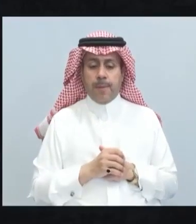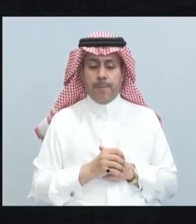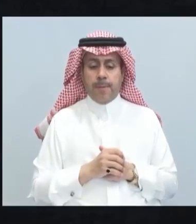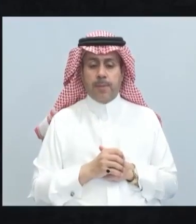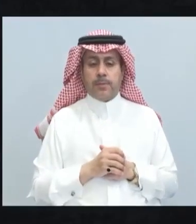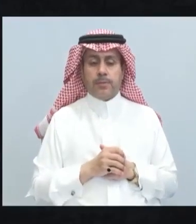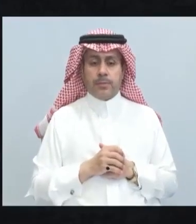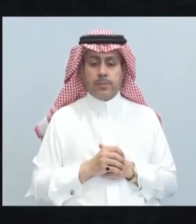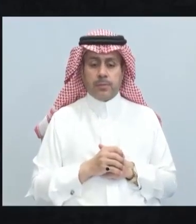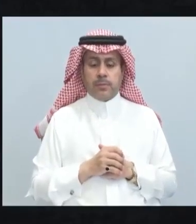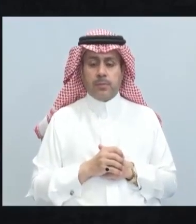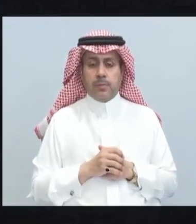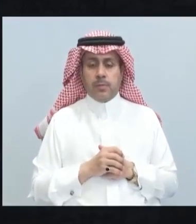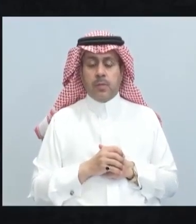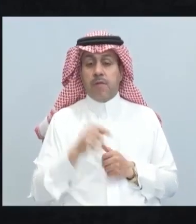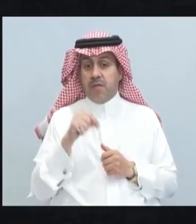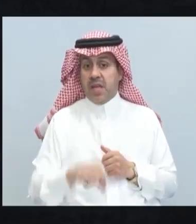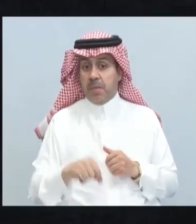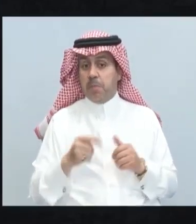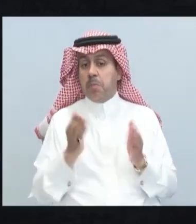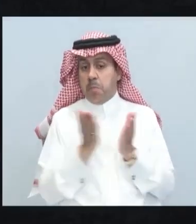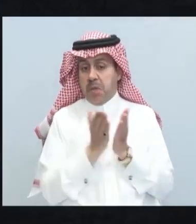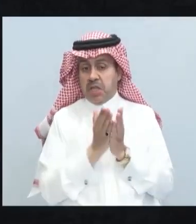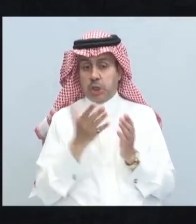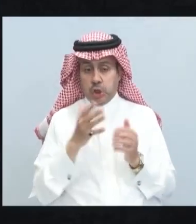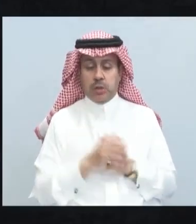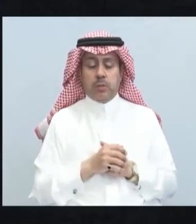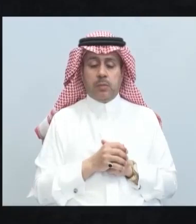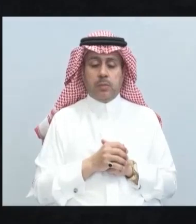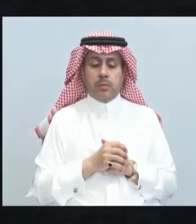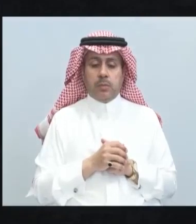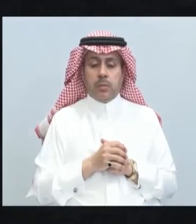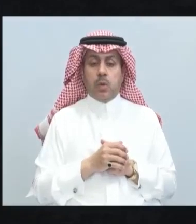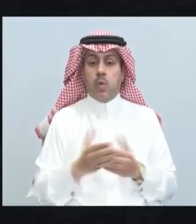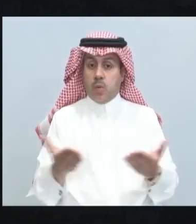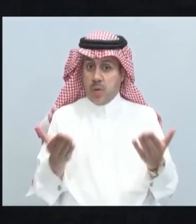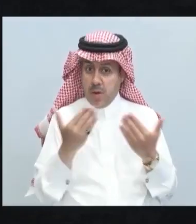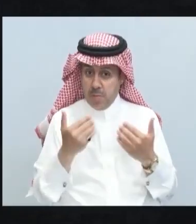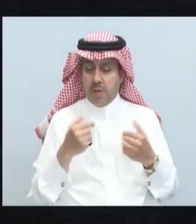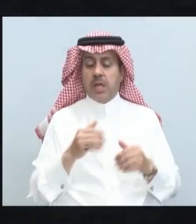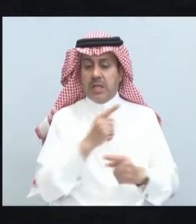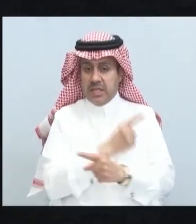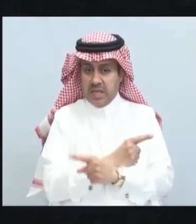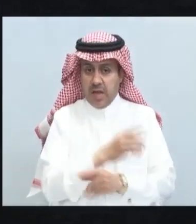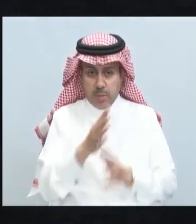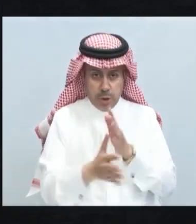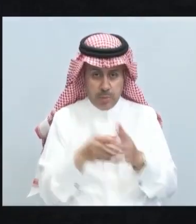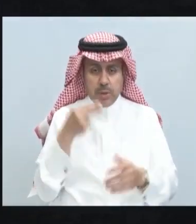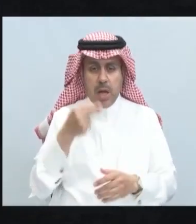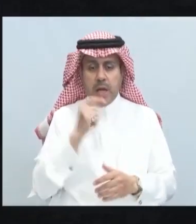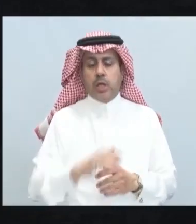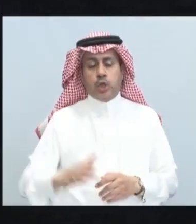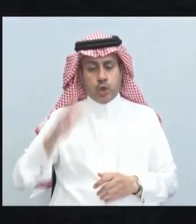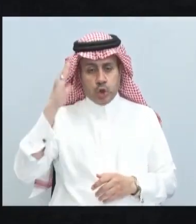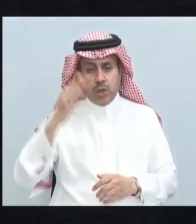ابنائي الطلاب وبنات الطالبات في بدايه درس اليوم ونرحب بالاستاذ بلغه الاشاره الاستاذ عادل